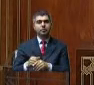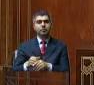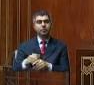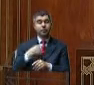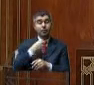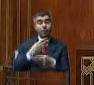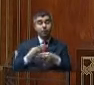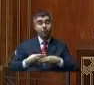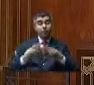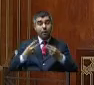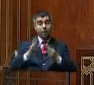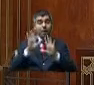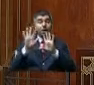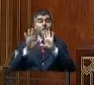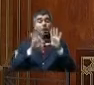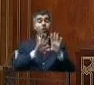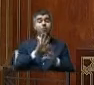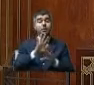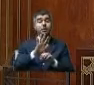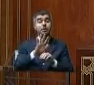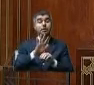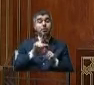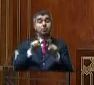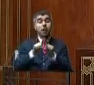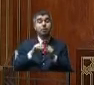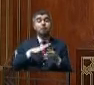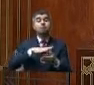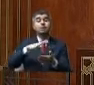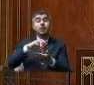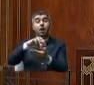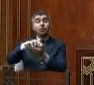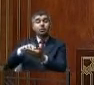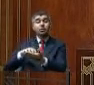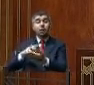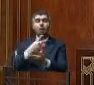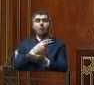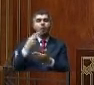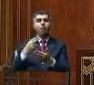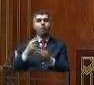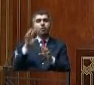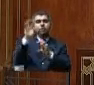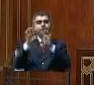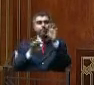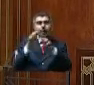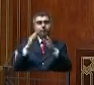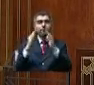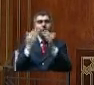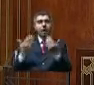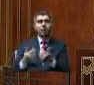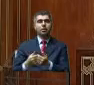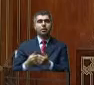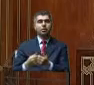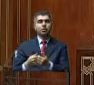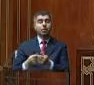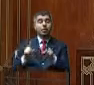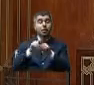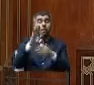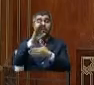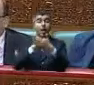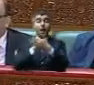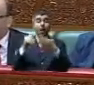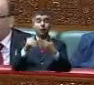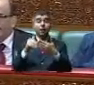حيث تم إعلان 55 من أصل 85 مدينة وجماعة حضرية بدون صفيح، واستفاد هذا البرنامج منذ